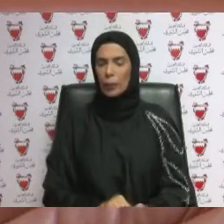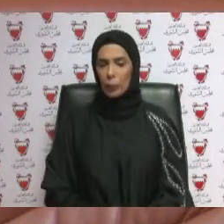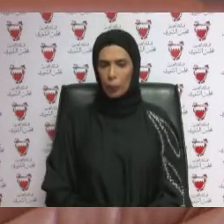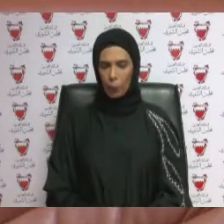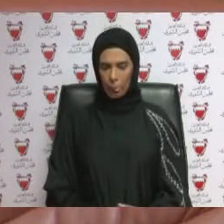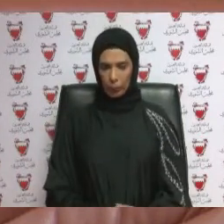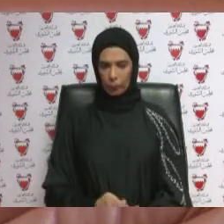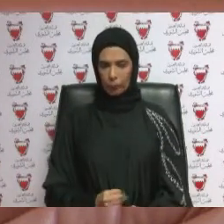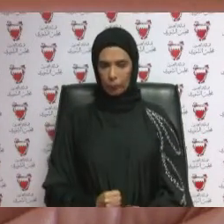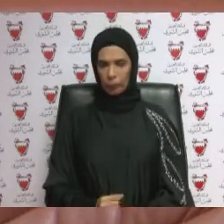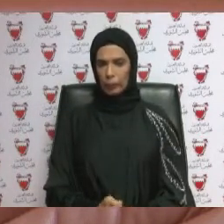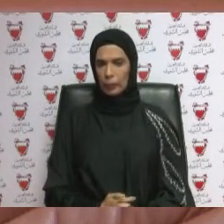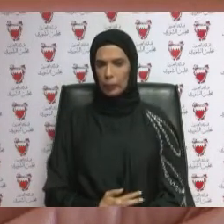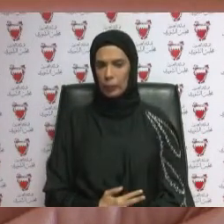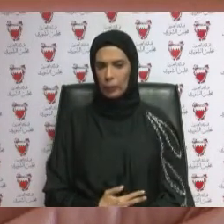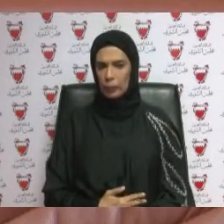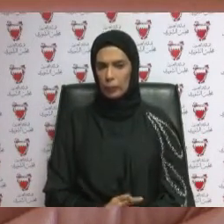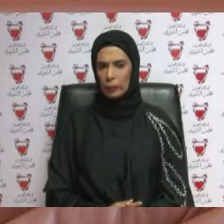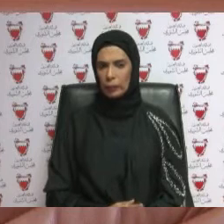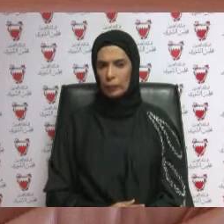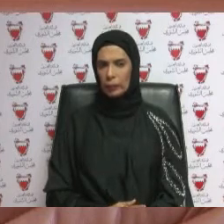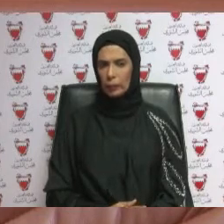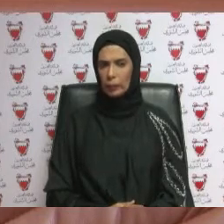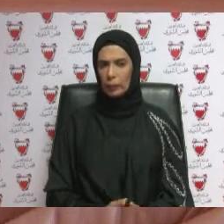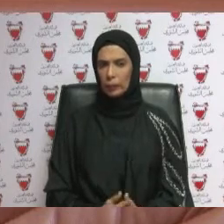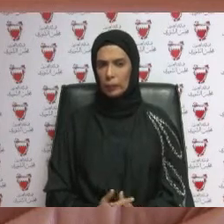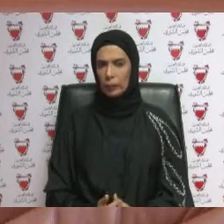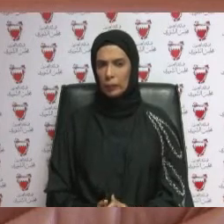اللجنة، وطبعا وهذا رأي معتبر من